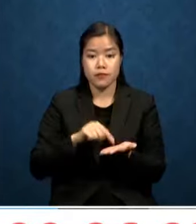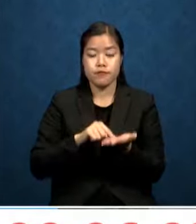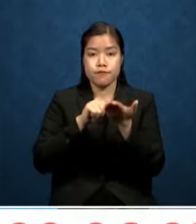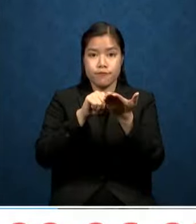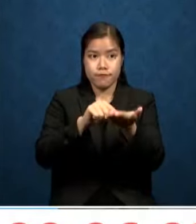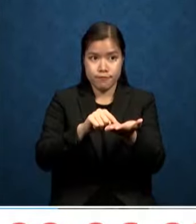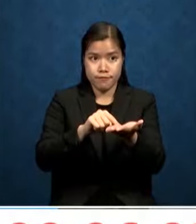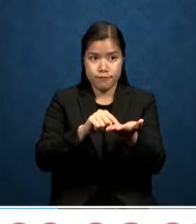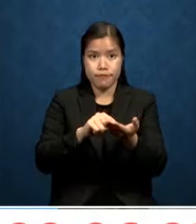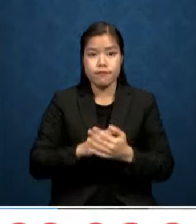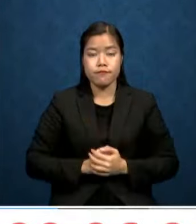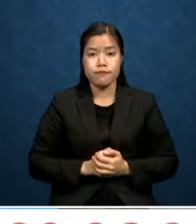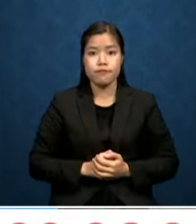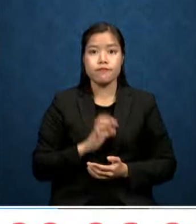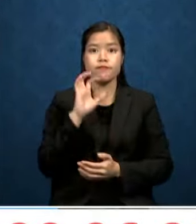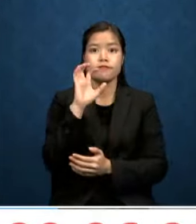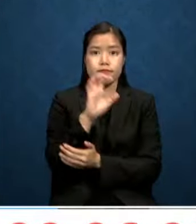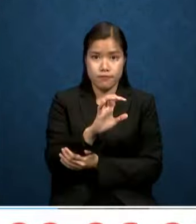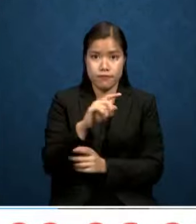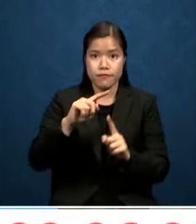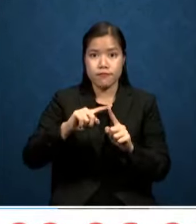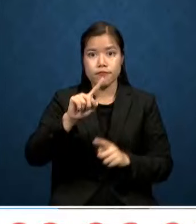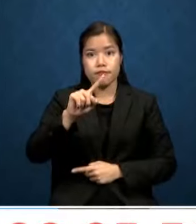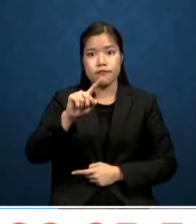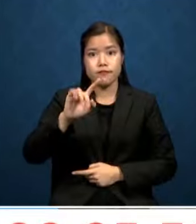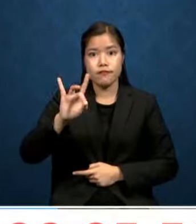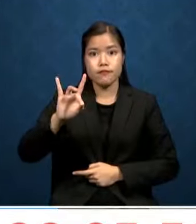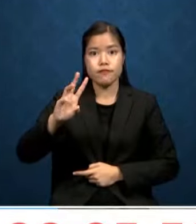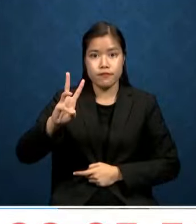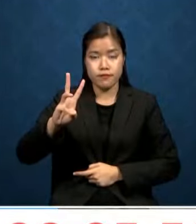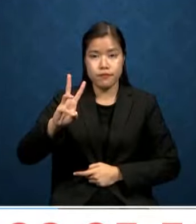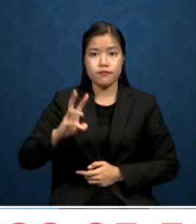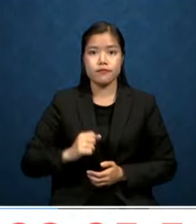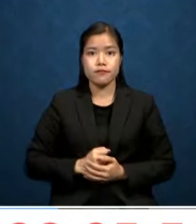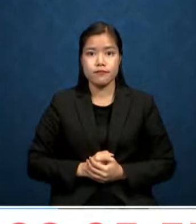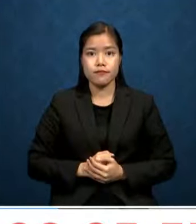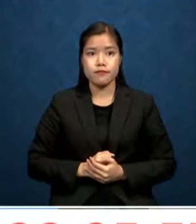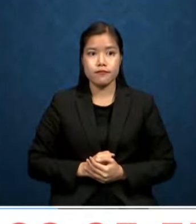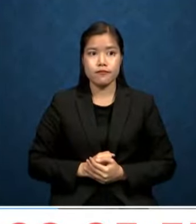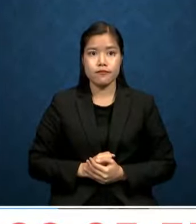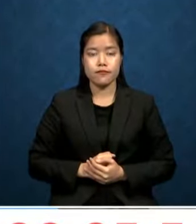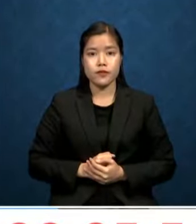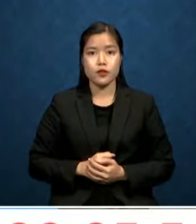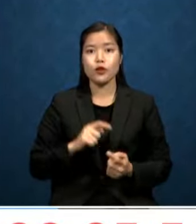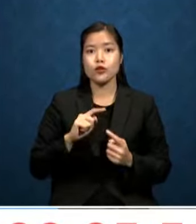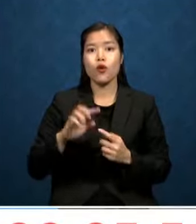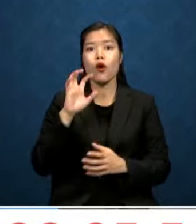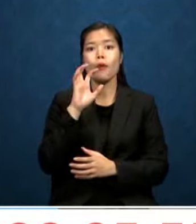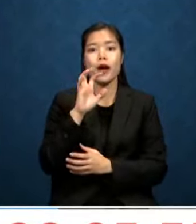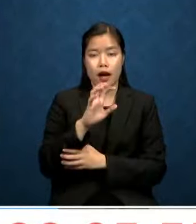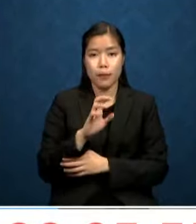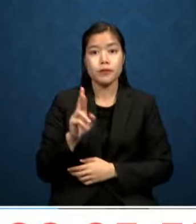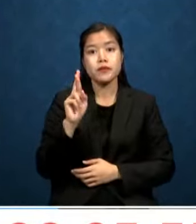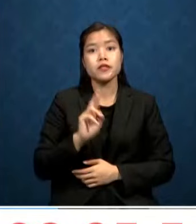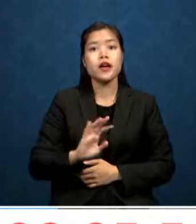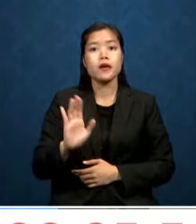านตามข้อบังคับที่186นะครับเรื่องของการงดใช้ข้อบังคับชั่วคราวนะครับสำหรับกรณีข้อบังคับ